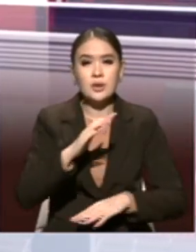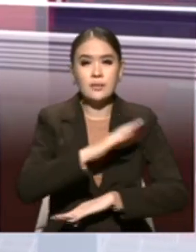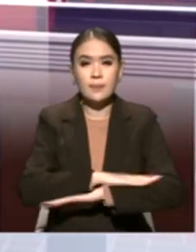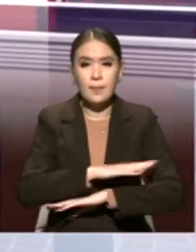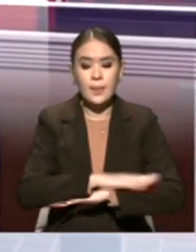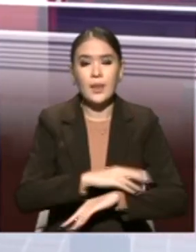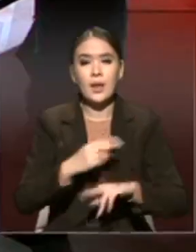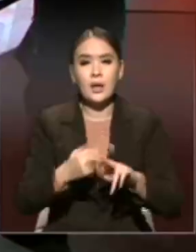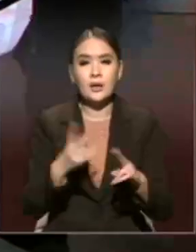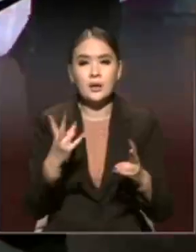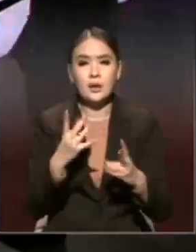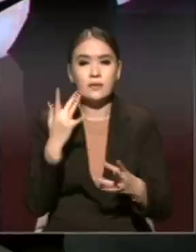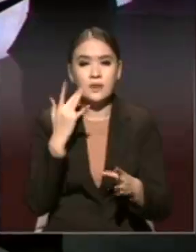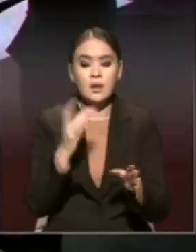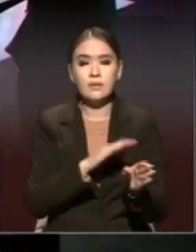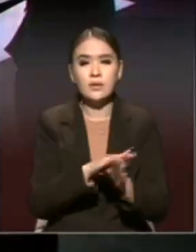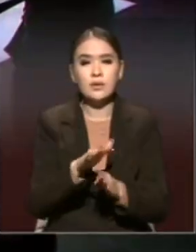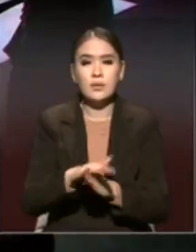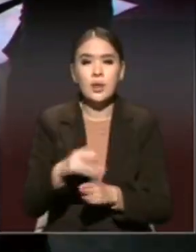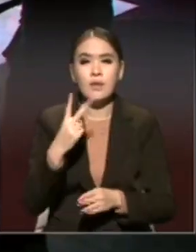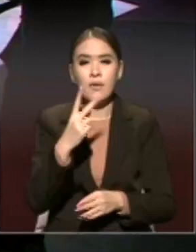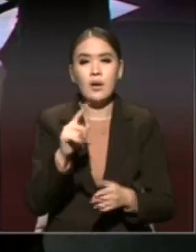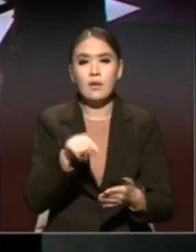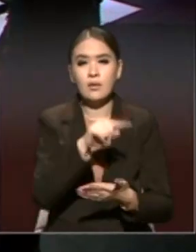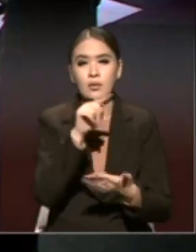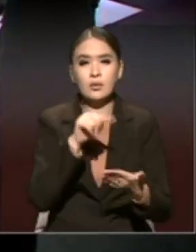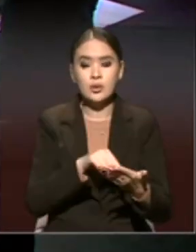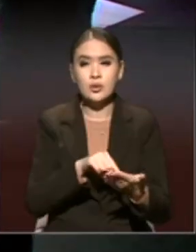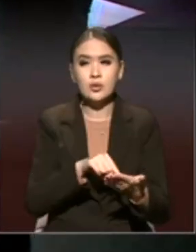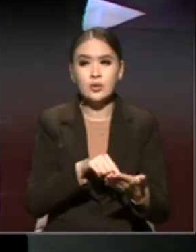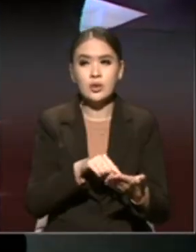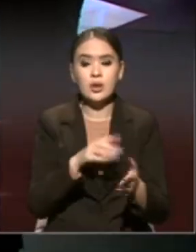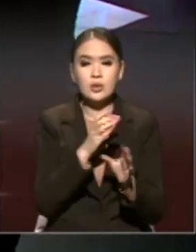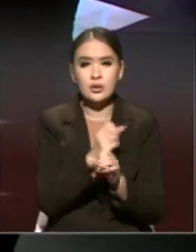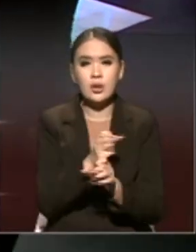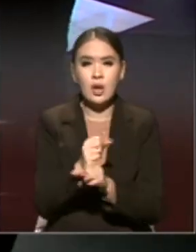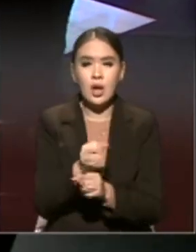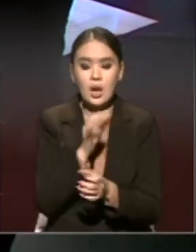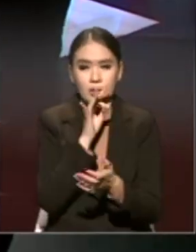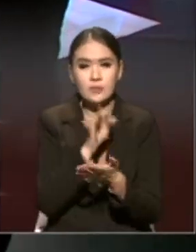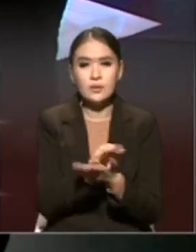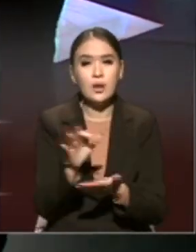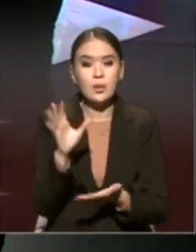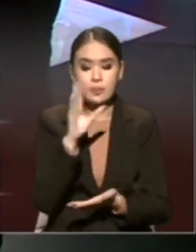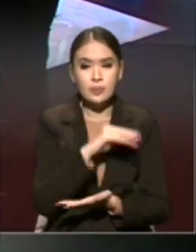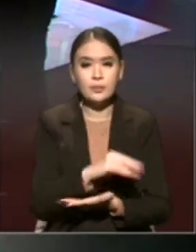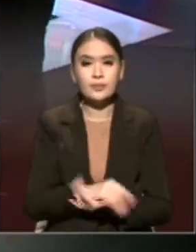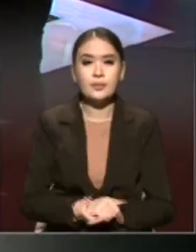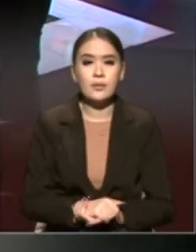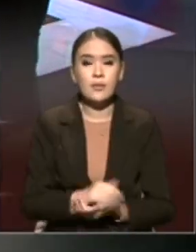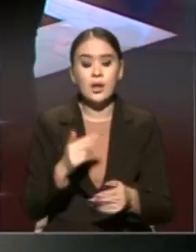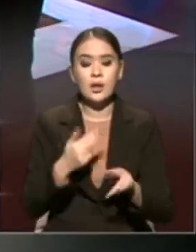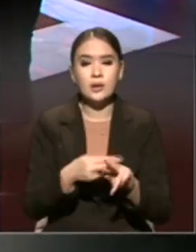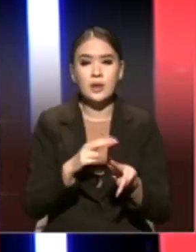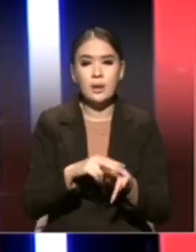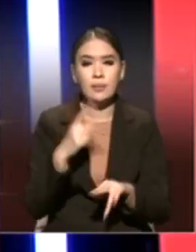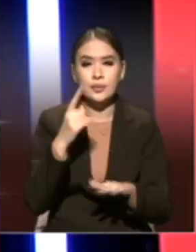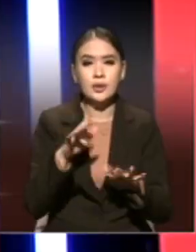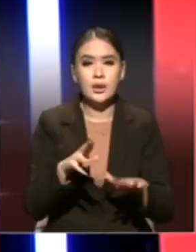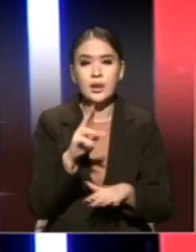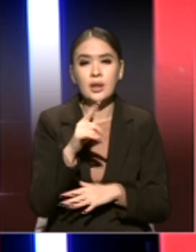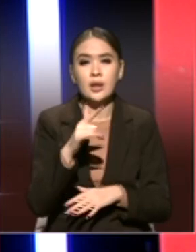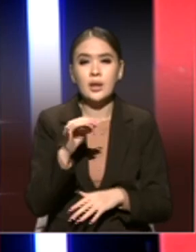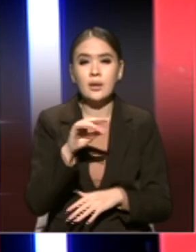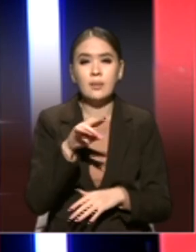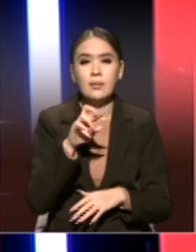бірін-бірі толықтырып отыру қажет. Менде екі-ақ сұрақ, бізде үш-ақ минут қалды. Сондықтан қысқа нұсқа сұрақ жауап берсеңіздер. Біріншіден, гибридтік